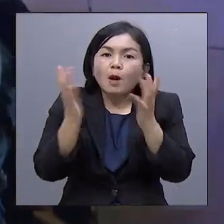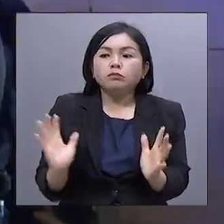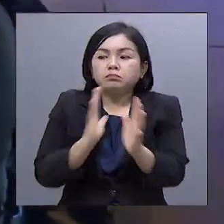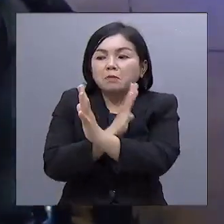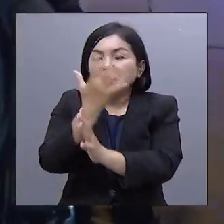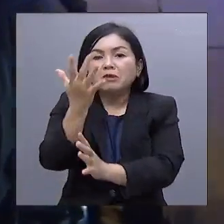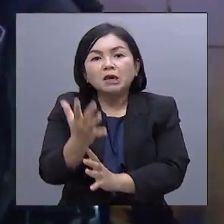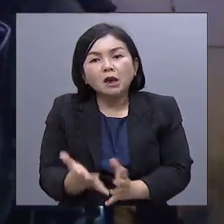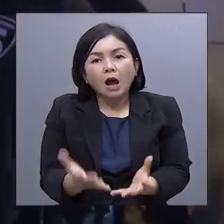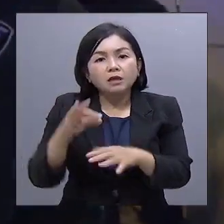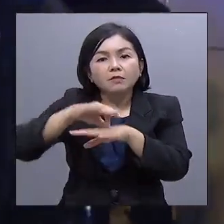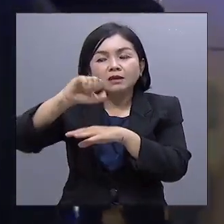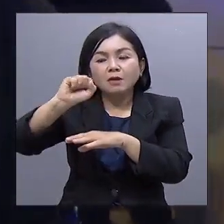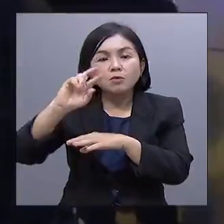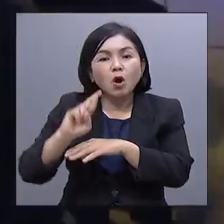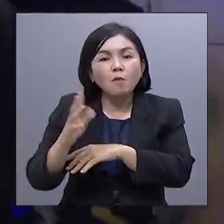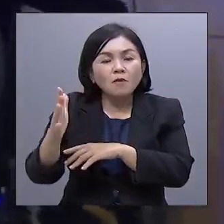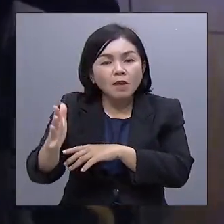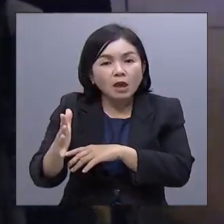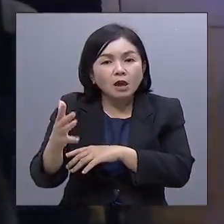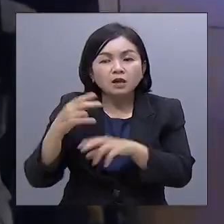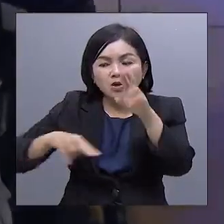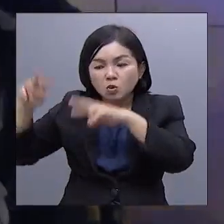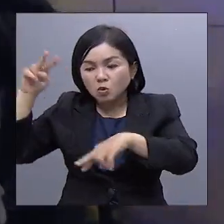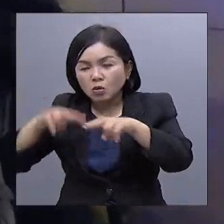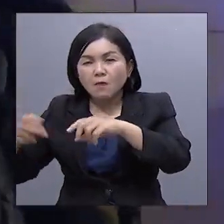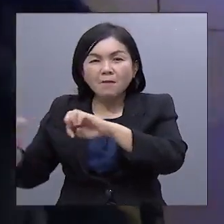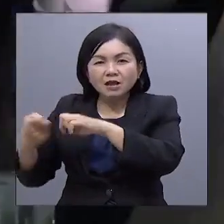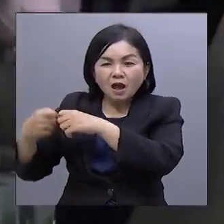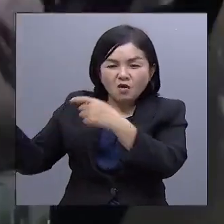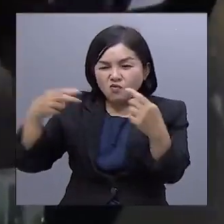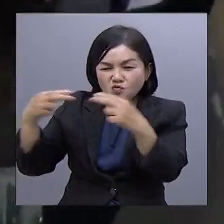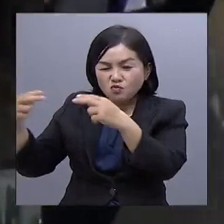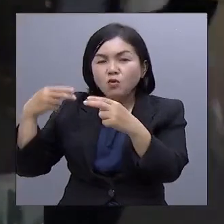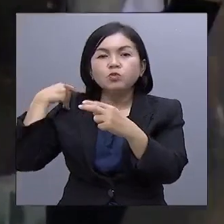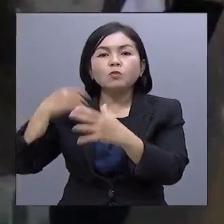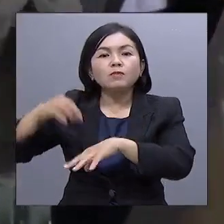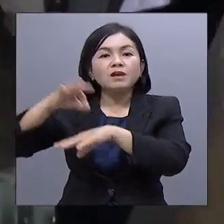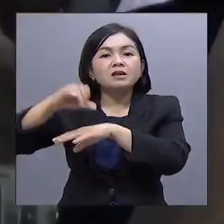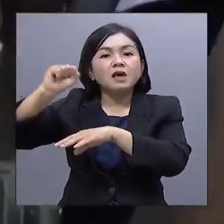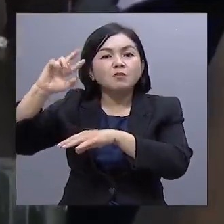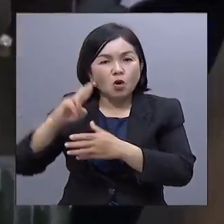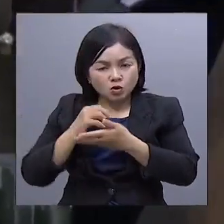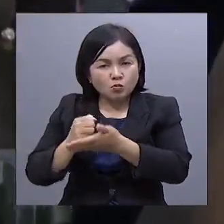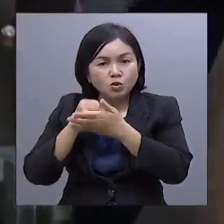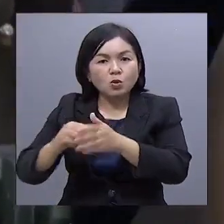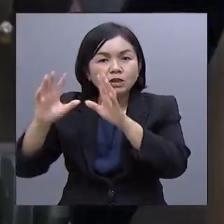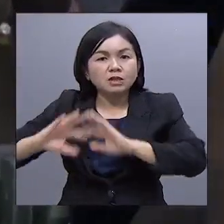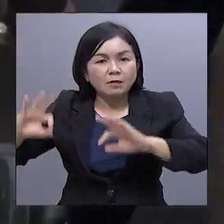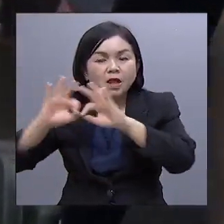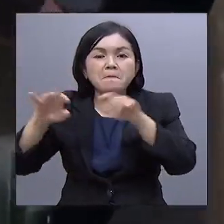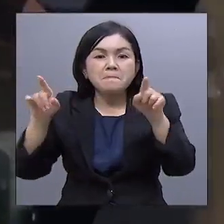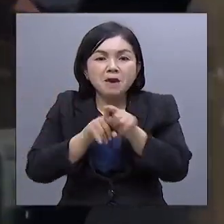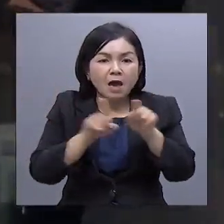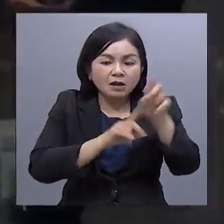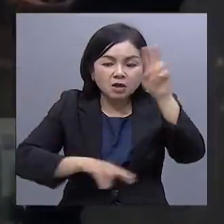มั่นคงโดยเฉพาะอย่างยิ่งในเขตกาซ่าและซีเรียที่ยังมีการสู้รบอยู่เป็นระยะๆรวมถึงภารกิจลาดตระเวน